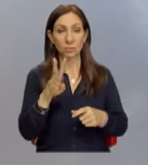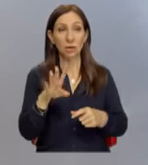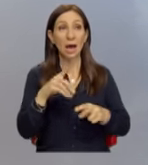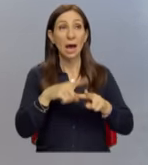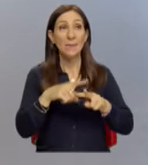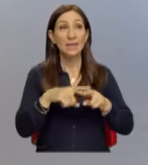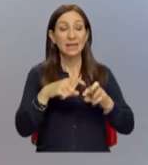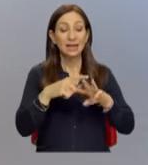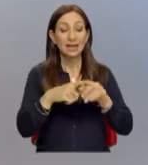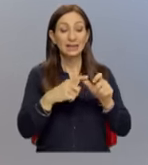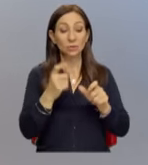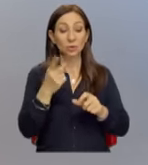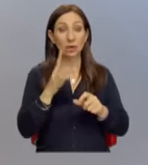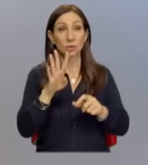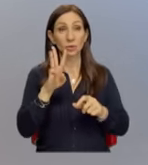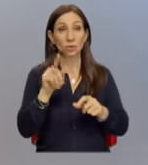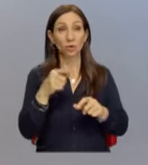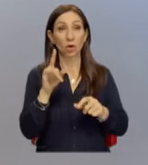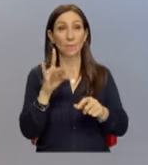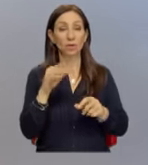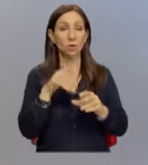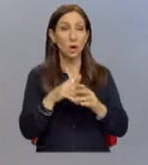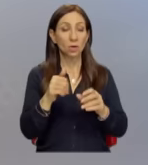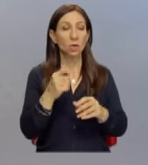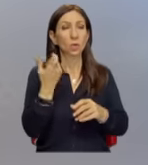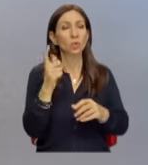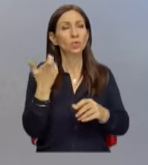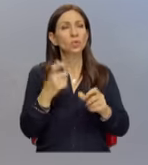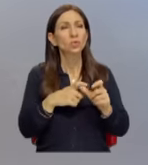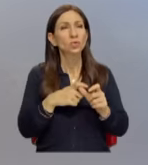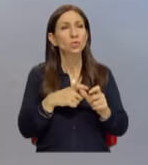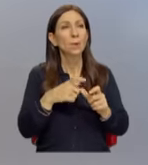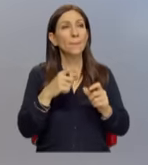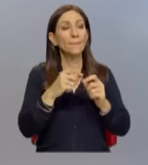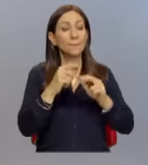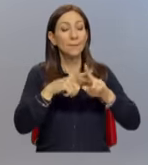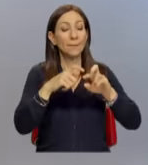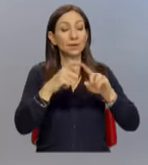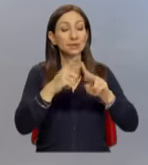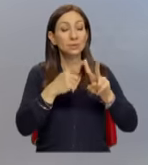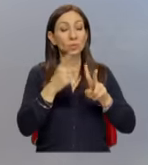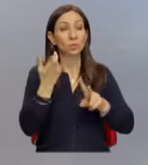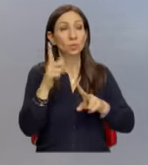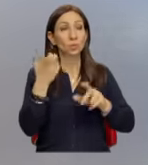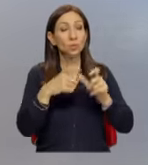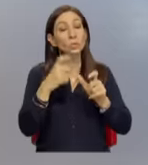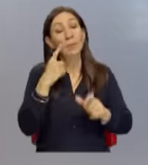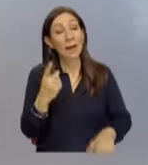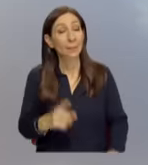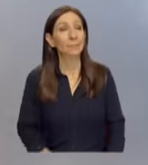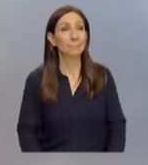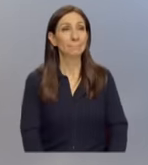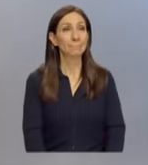Reis %43,15 oy aldı. Ulus'a arada bakabilir miyiz? Bartın Ulus'a. Bartın Ulus, hemen ona da bakalım.